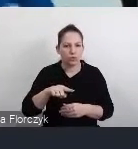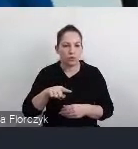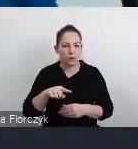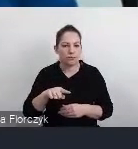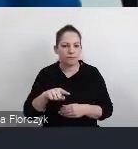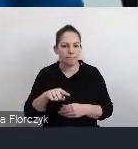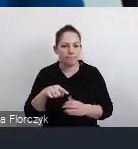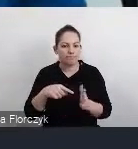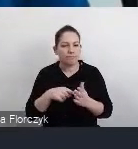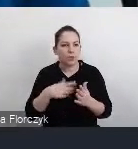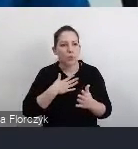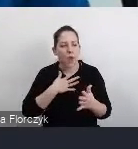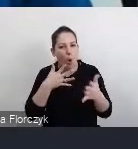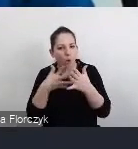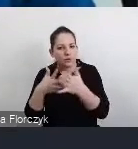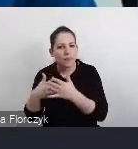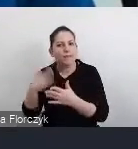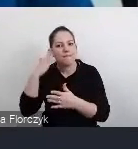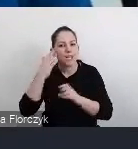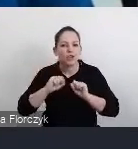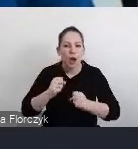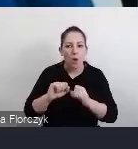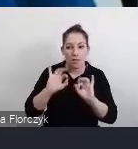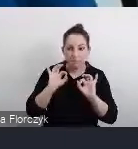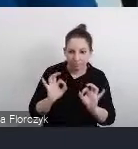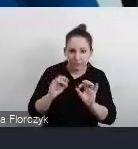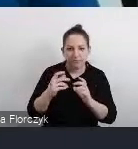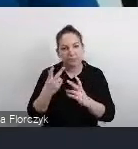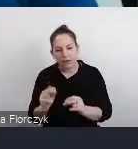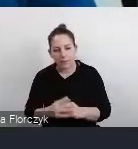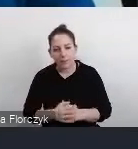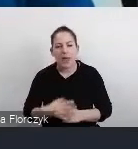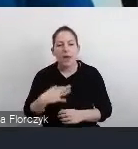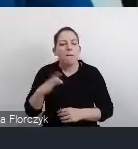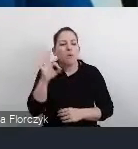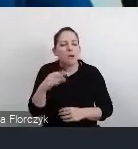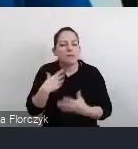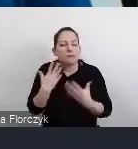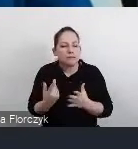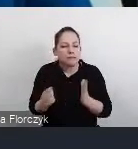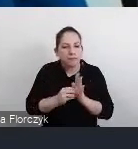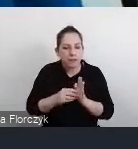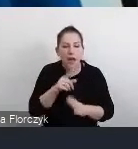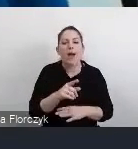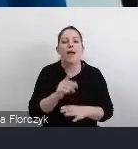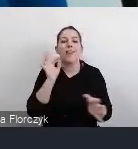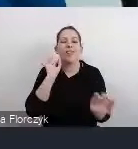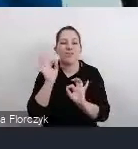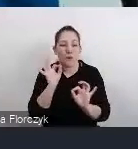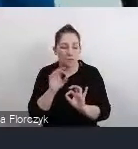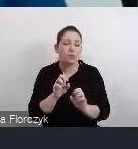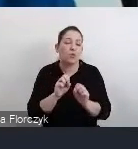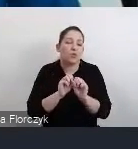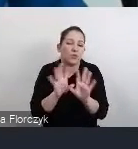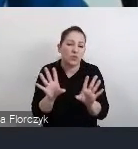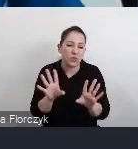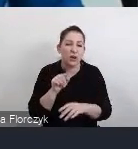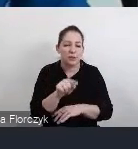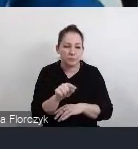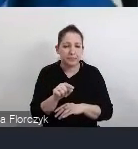do tej oceny naszego działania. Ja bym przy okazji tutaj powiedział jeszcze, że te dane oczywiście one są